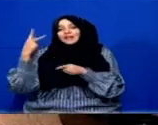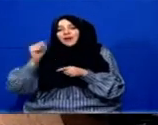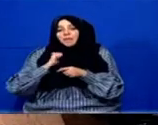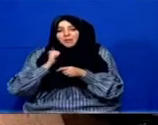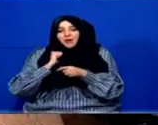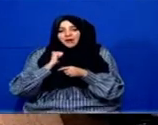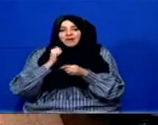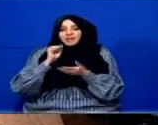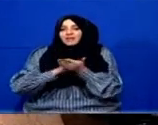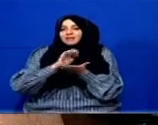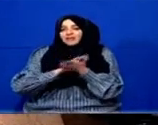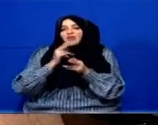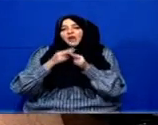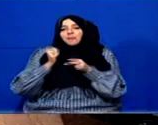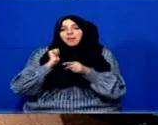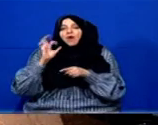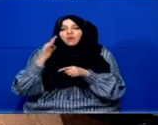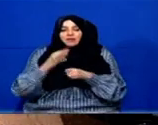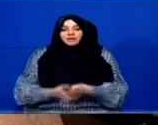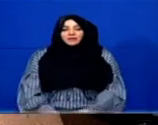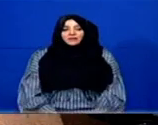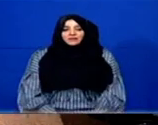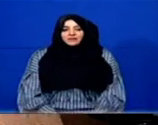كاتبهم في الحياه على اسم امك